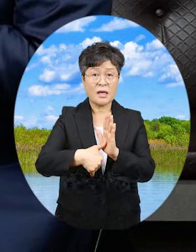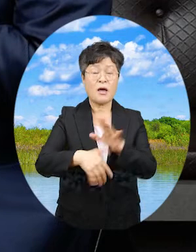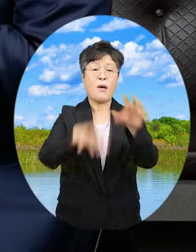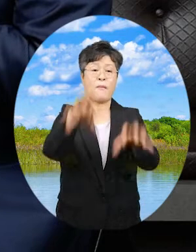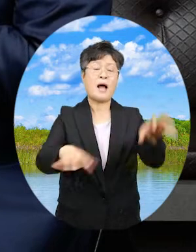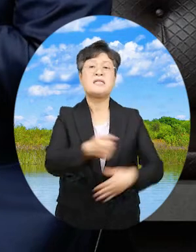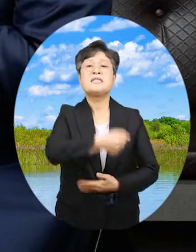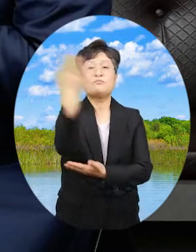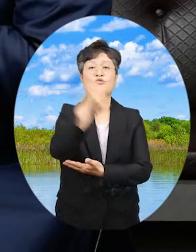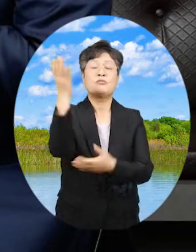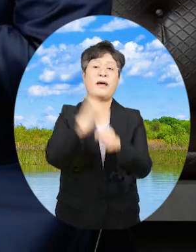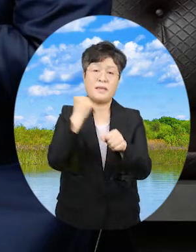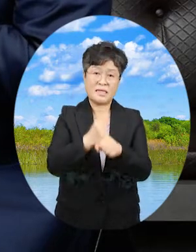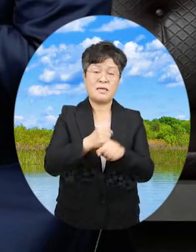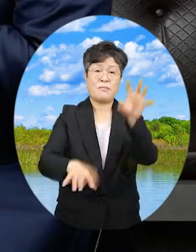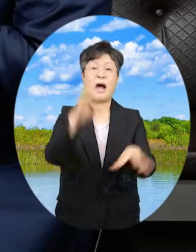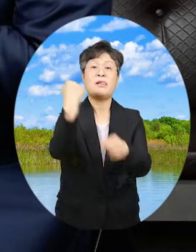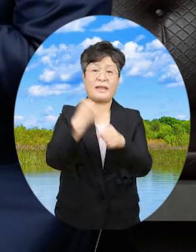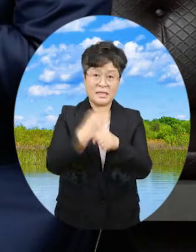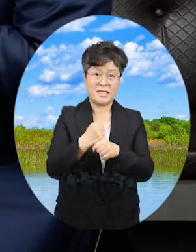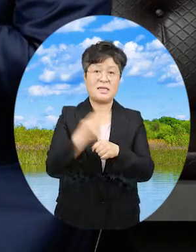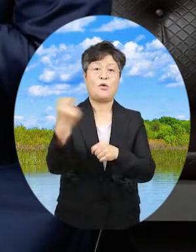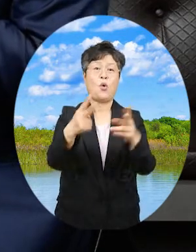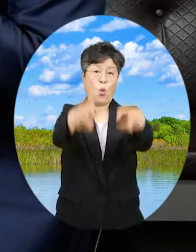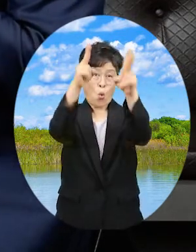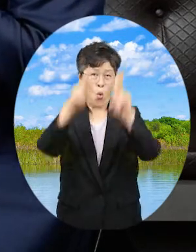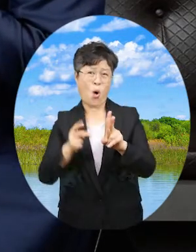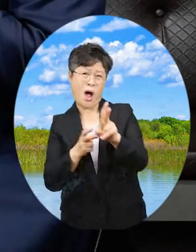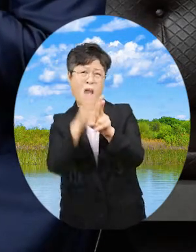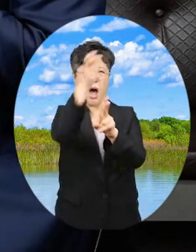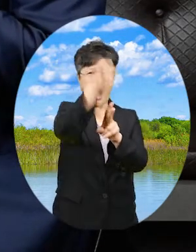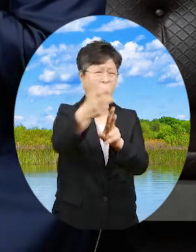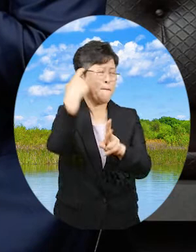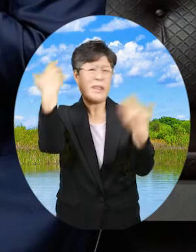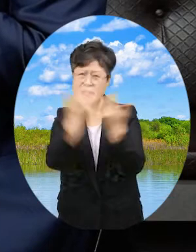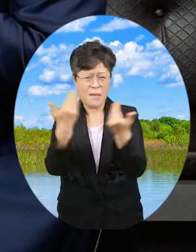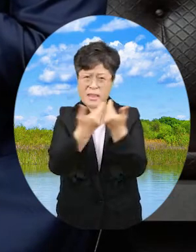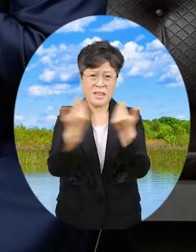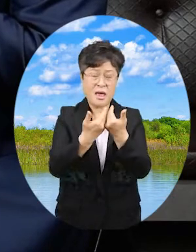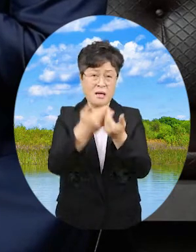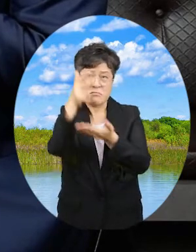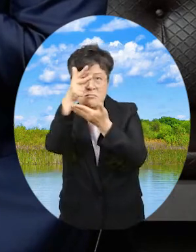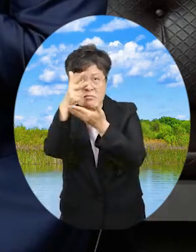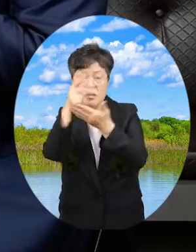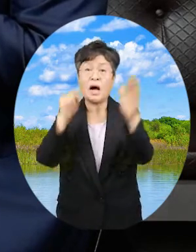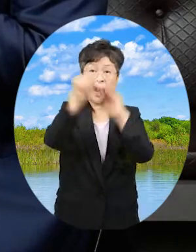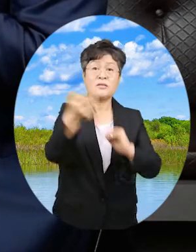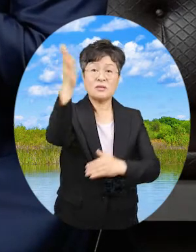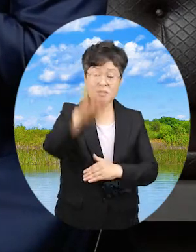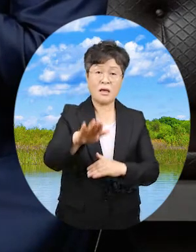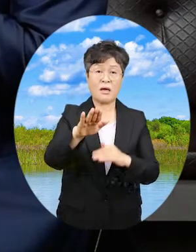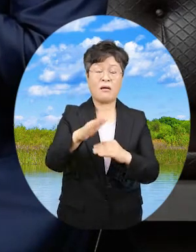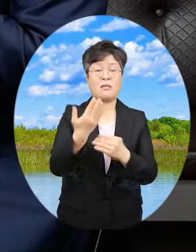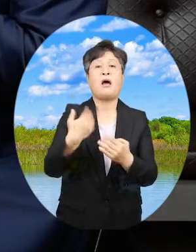되었고 2003년부터 이제 본격적으로 수원환경운동센터에 들어와서 뭐 고가차도를 포함한 교통 문제라든지 또는 뭐 대안적인